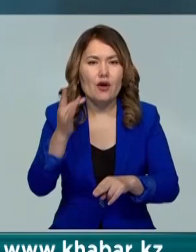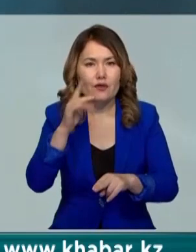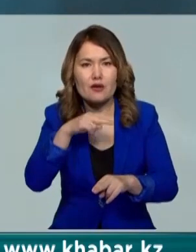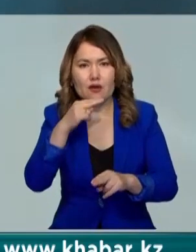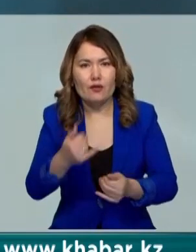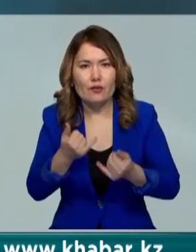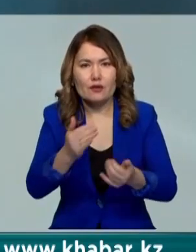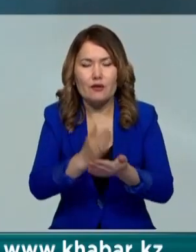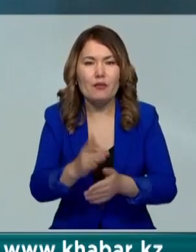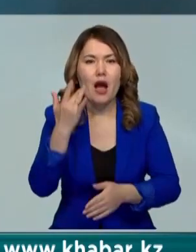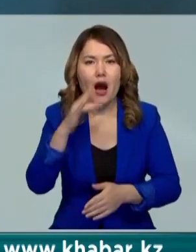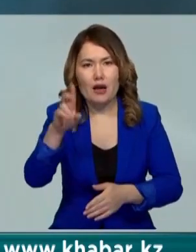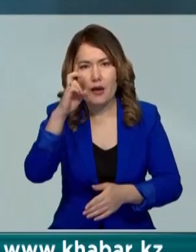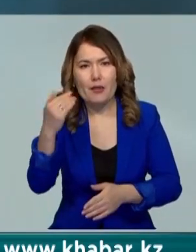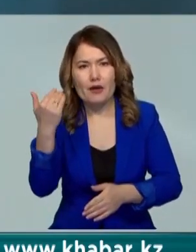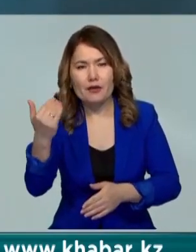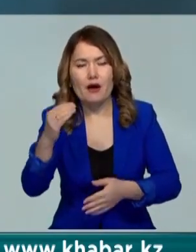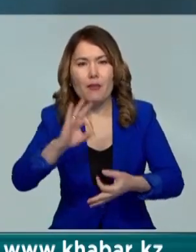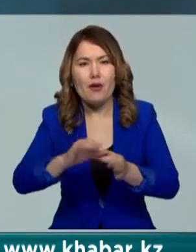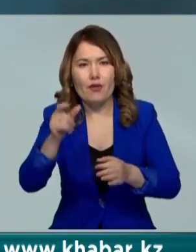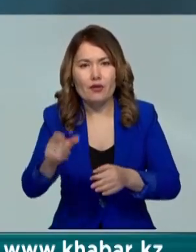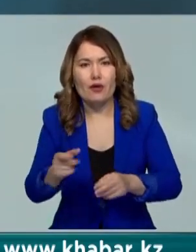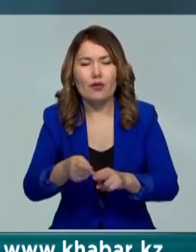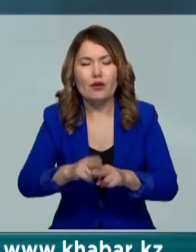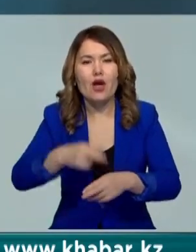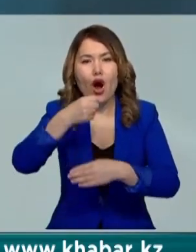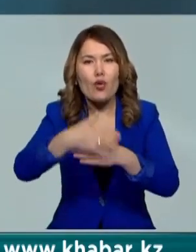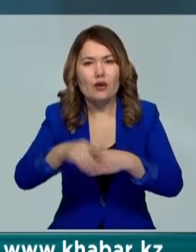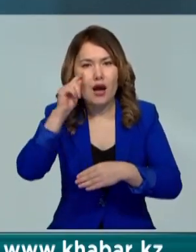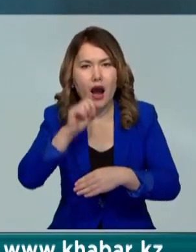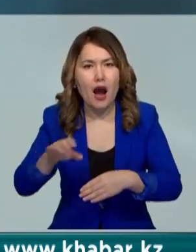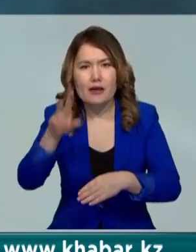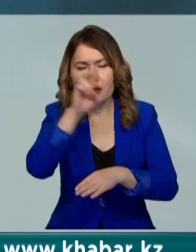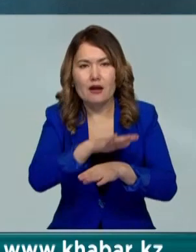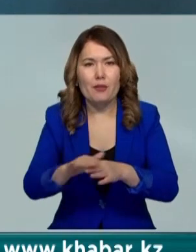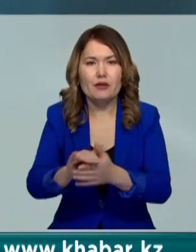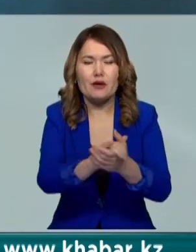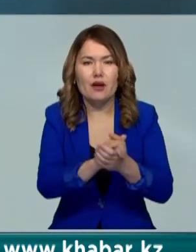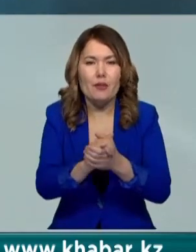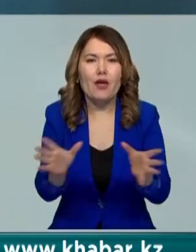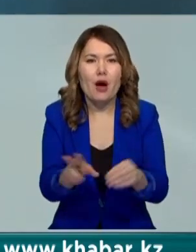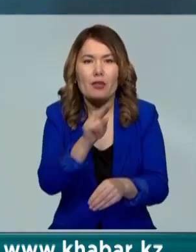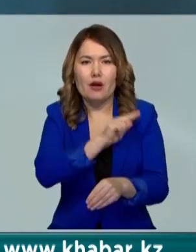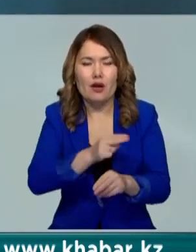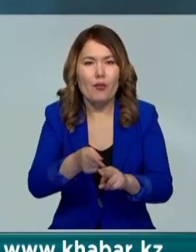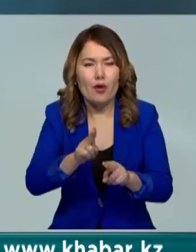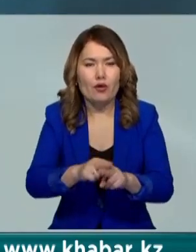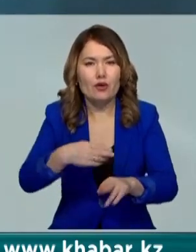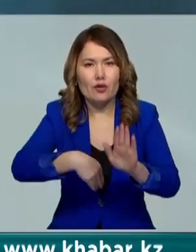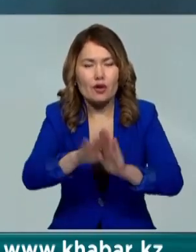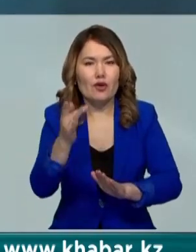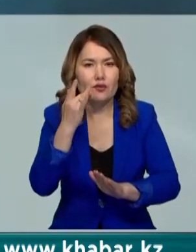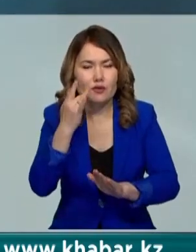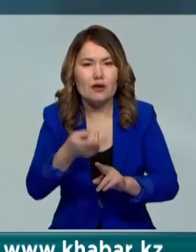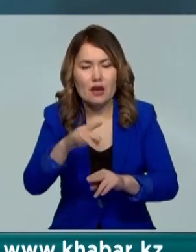үнемі назарында. АқШ-тың мемлекеттік хатшысы Майкл Помпеоның Орталық Азия елдерімен ынтымақтастық стратегиясының өзгеруі мүмкін